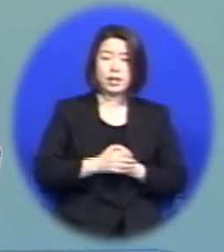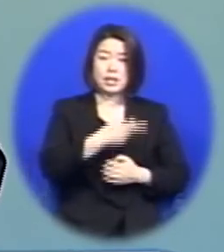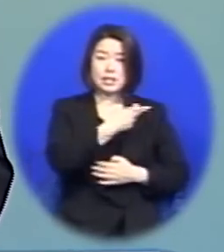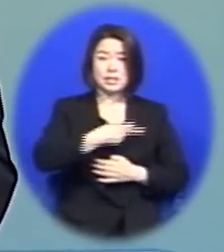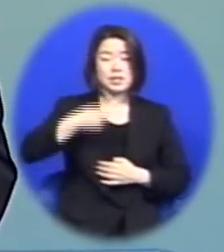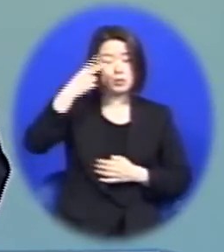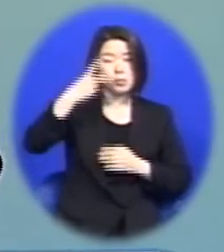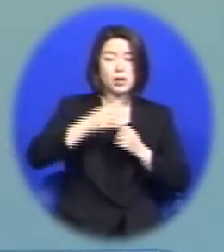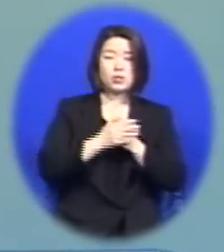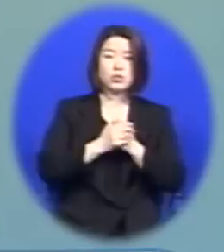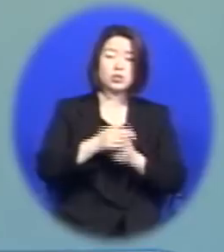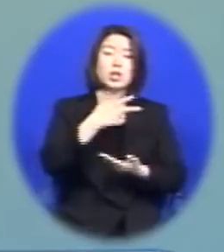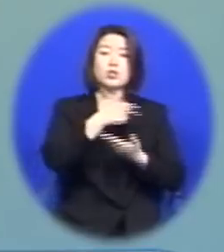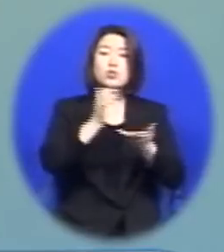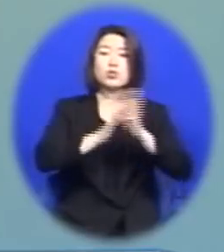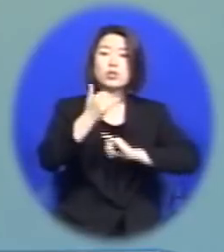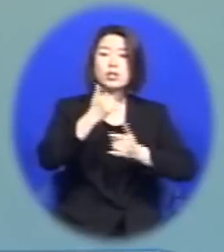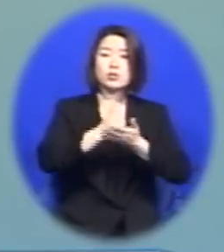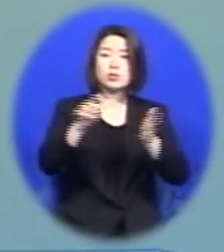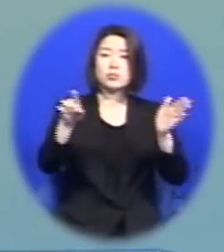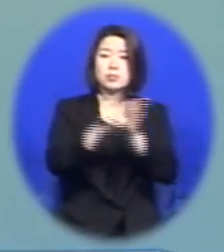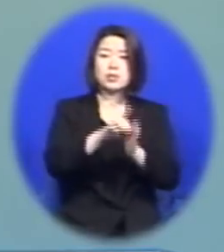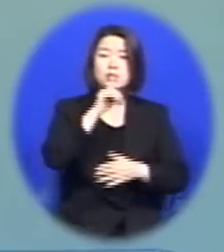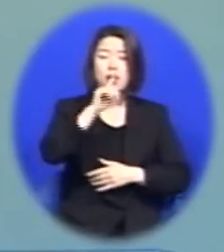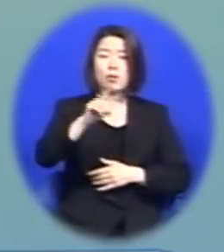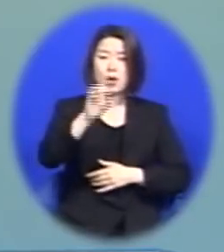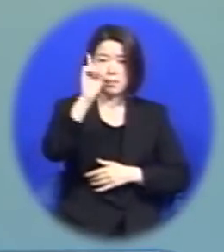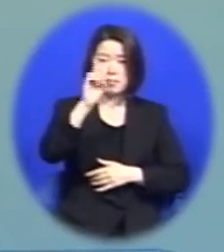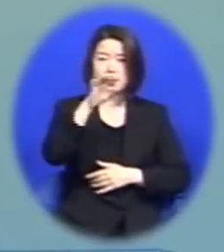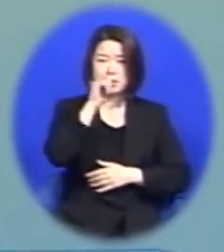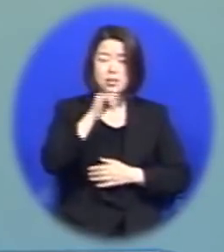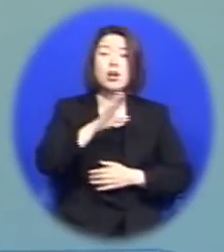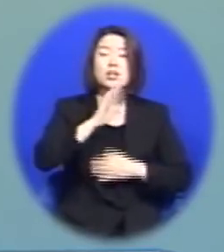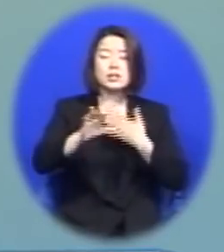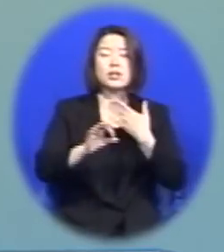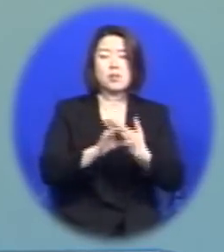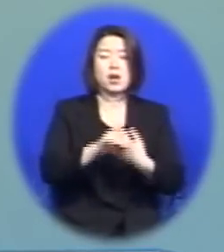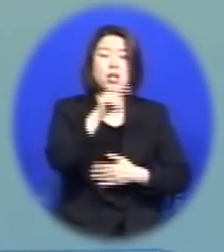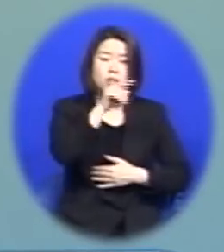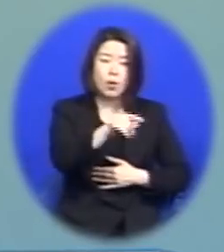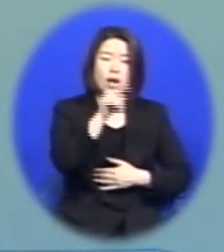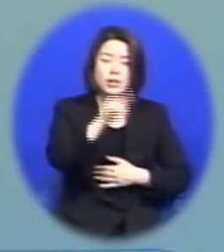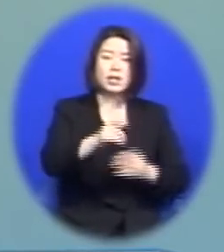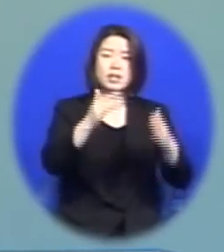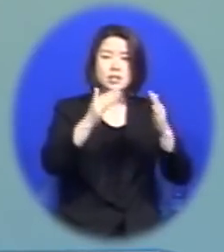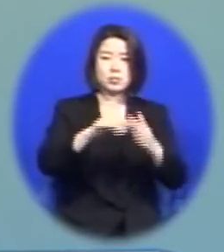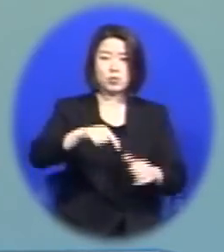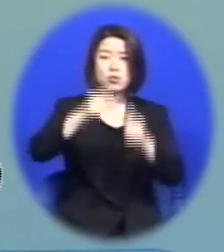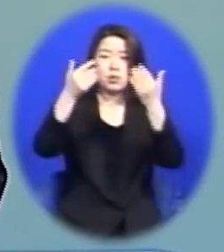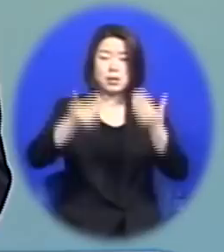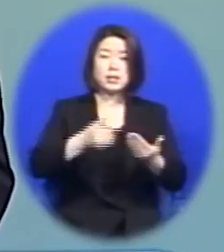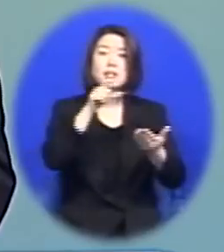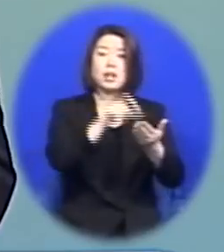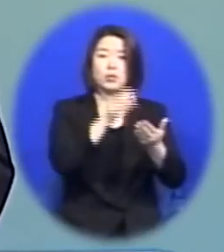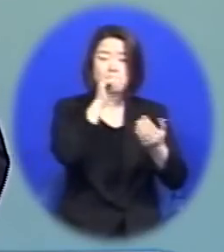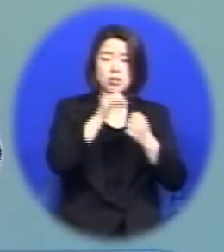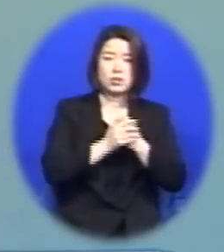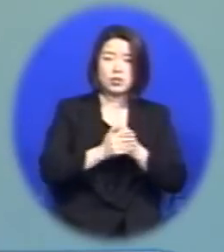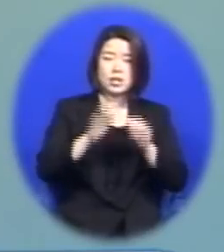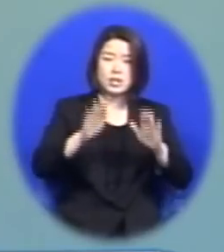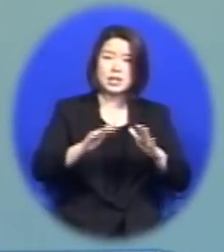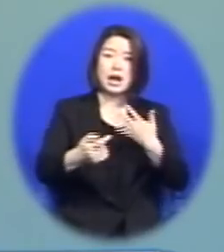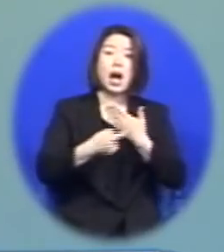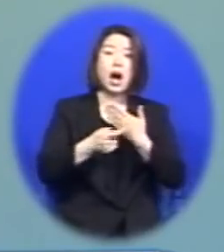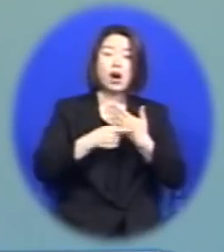바울은 주 예수를 믿어 라고 한마디만 했습니다 그러면 너와 네 집이 구원을 받을 것이다 이제는 그저 형식적으로